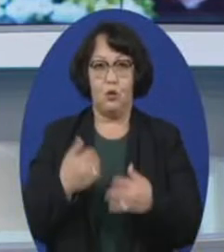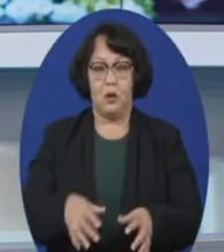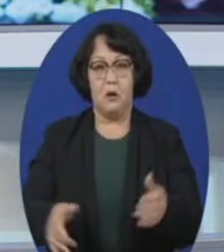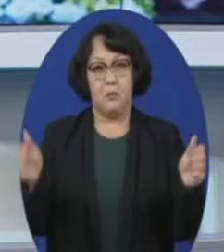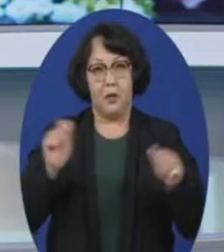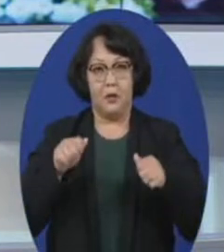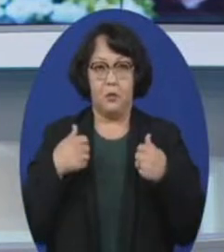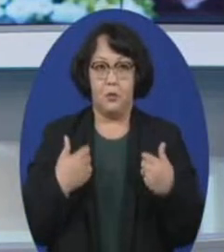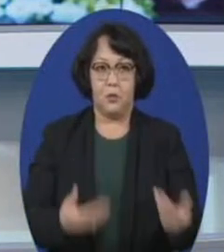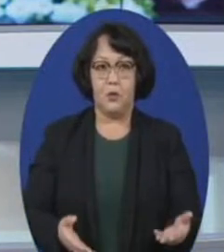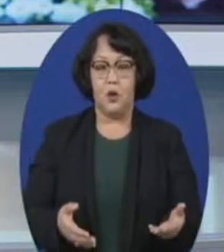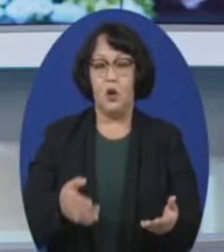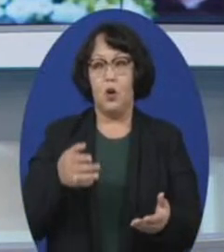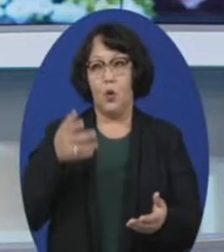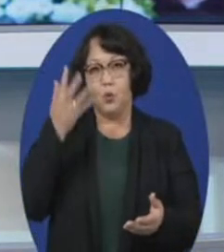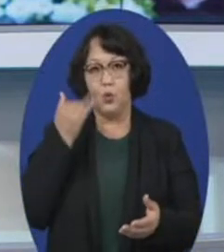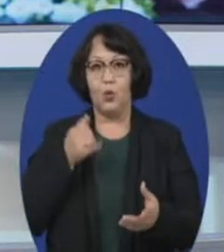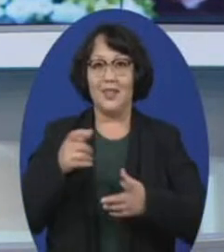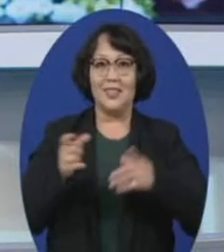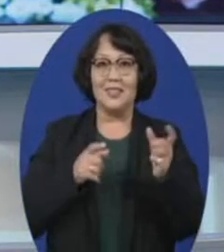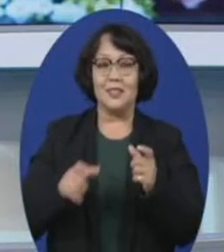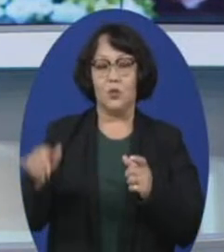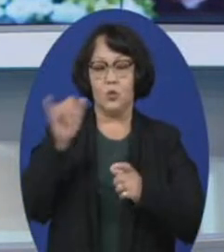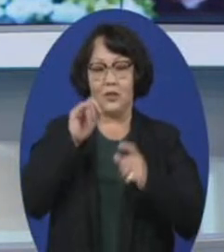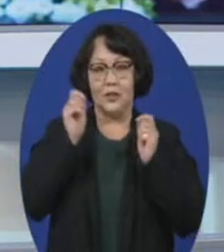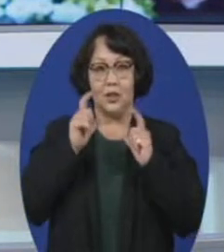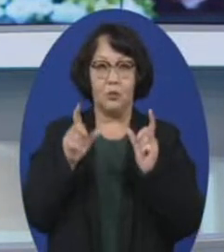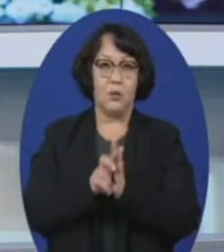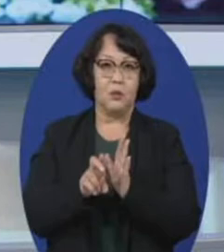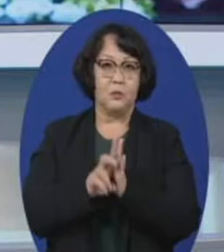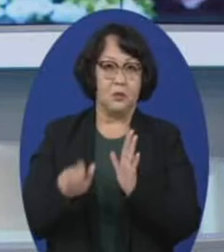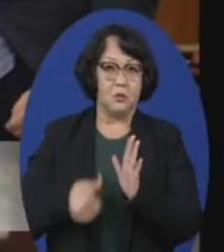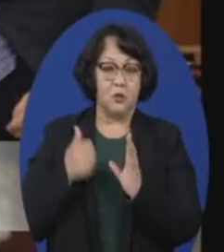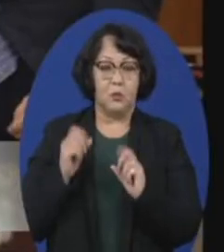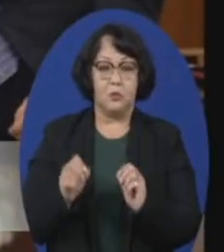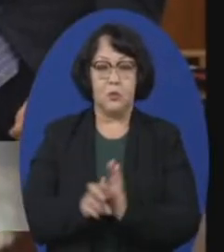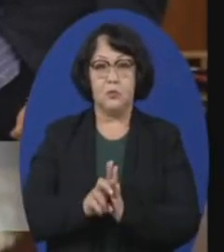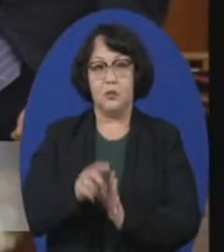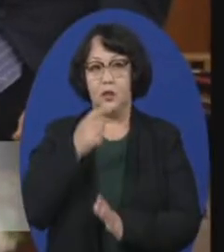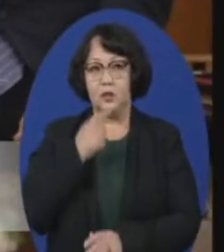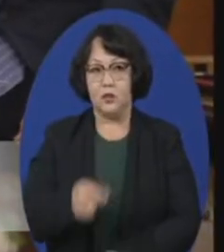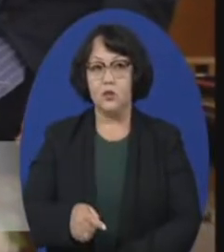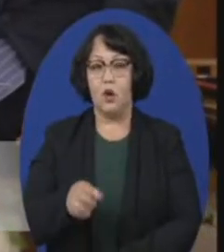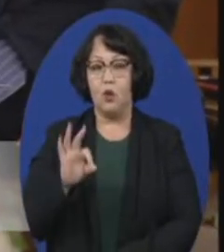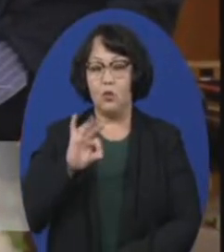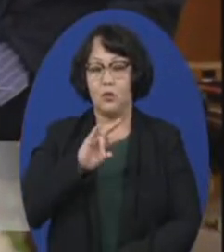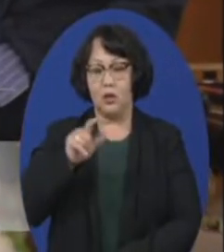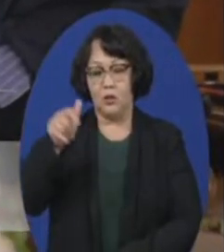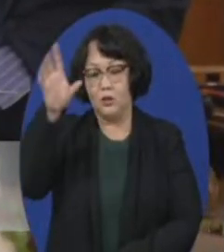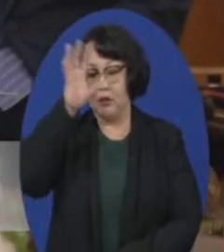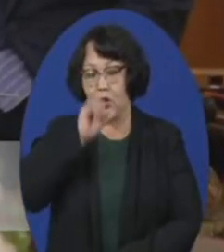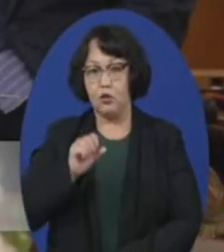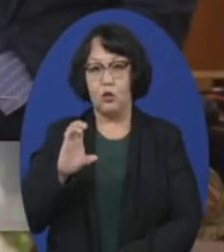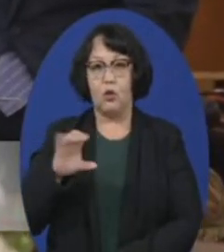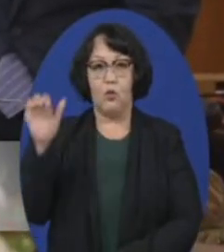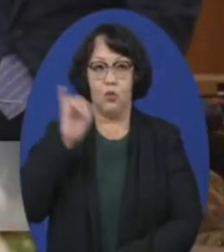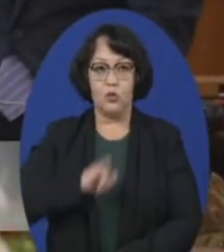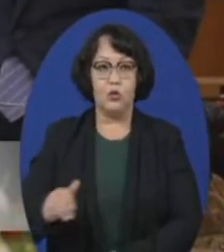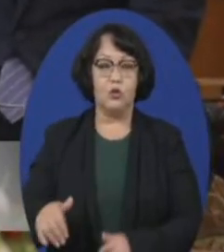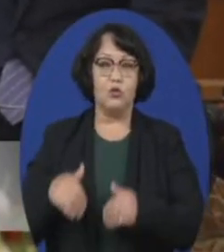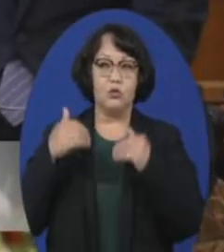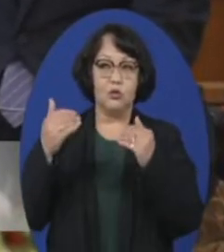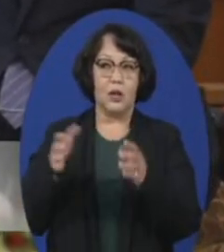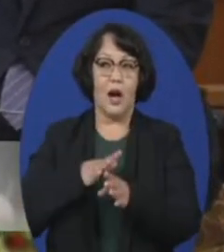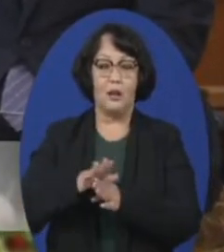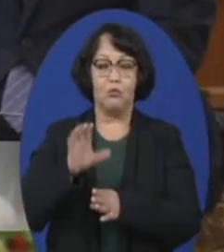хагастай улс орнуудын эдийн засаг идэвхжих төлөвтэй байгааг онцоллоо. Монгол Улсын ерөнхий сайд оюун эрдэнэ бүгд найрамдах солонгос улсын засгийн газрын хөгжлийн албан